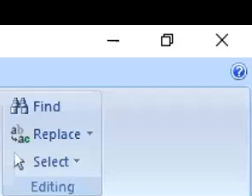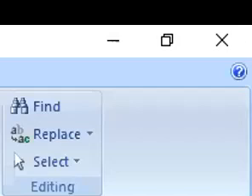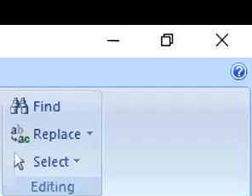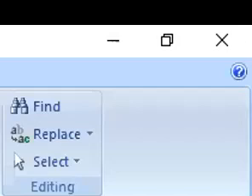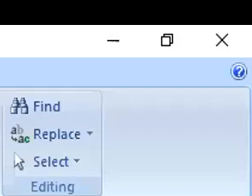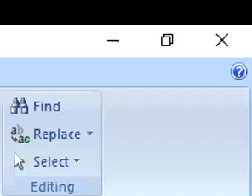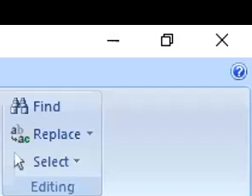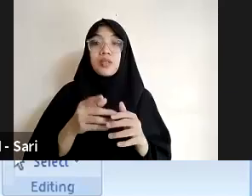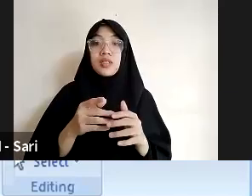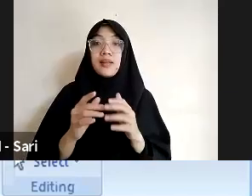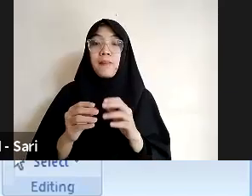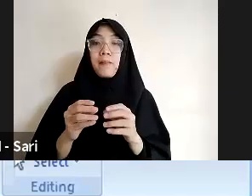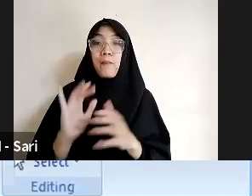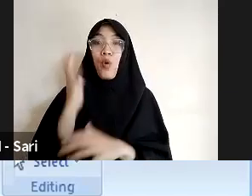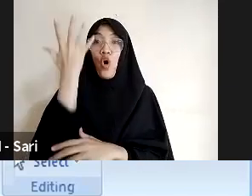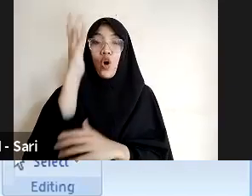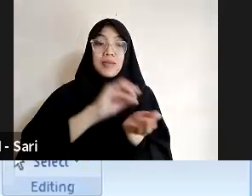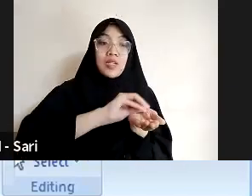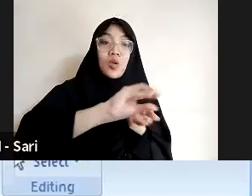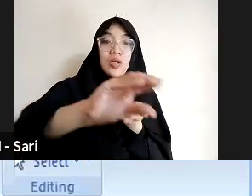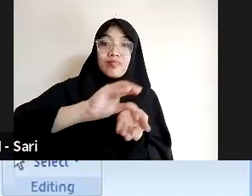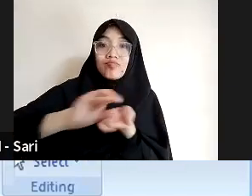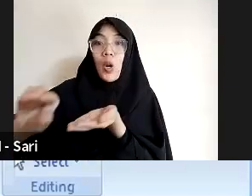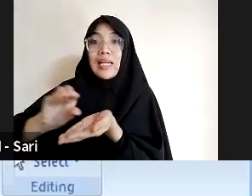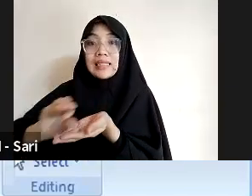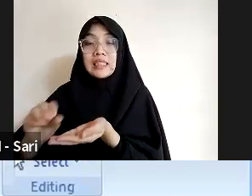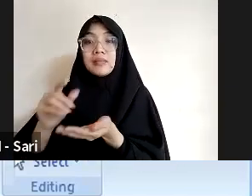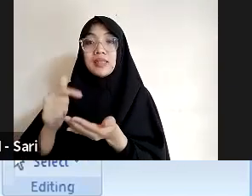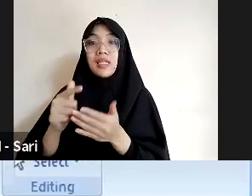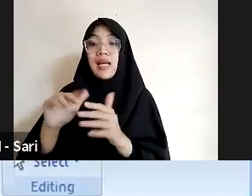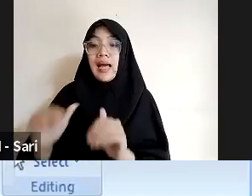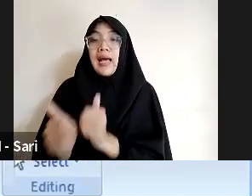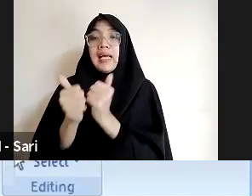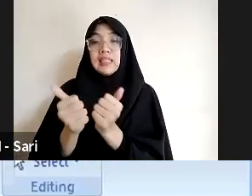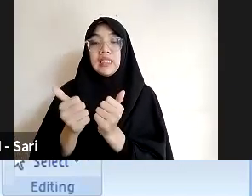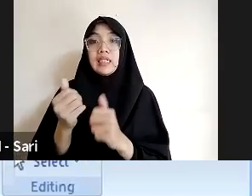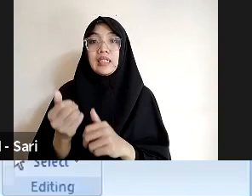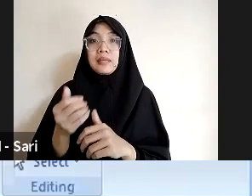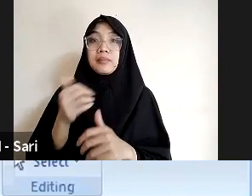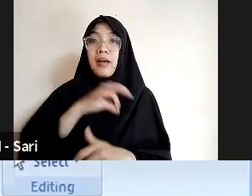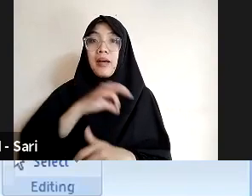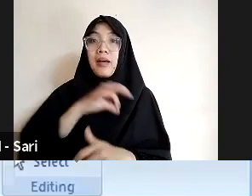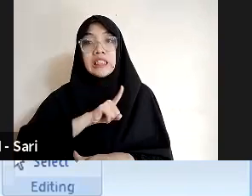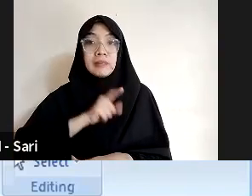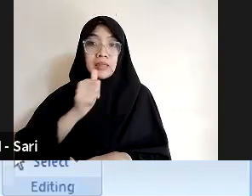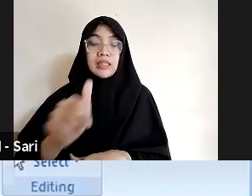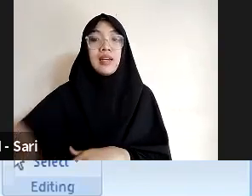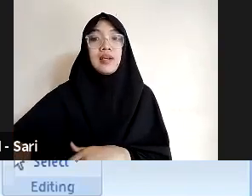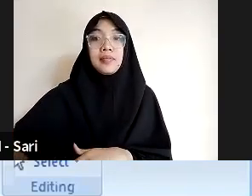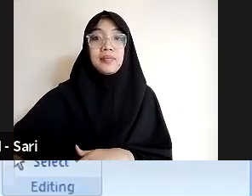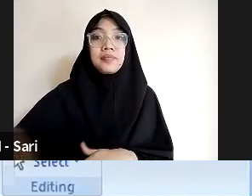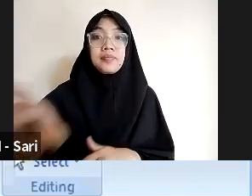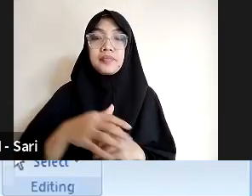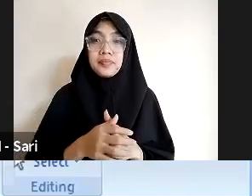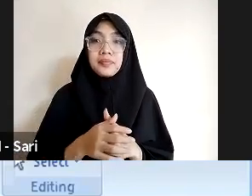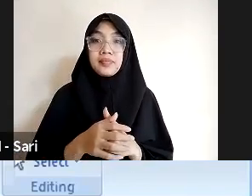pohon bibit untuk supaya kemudian bisa jadi pangan yang dihasilkan atau diambil manfaatnya oleh yang mengadopsinya.